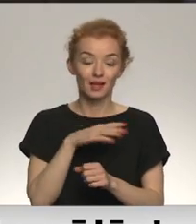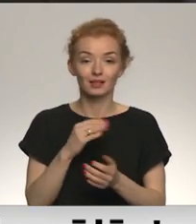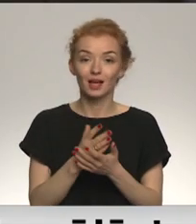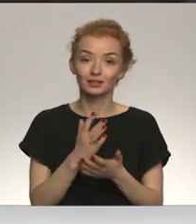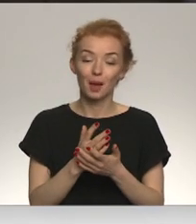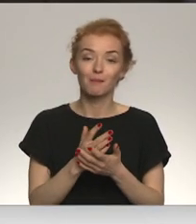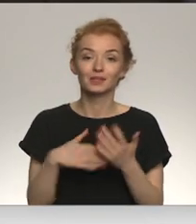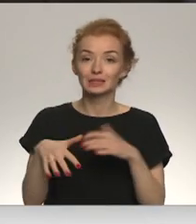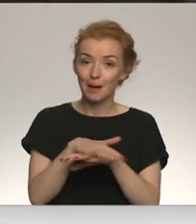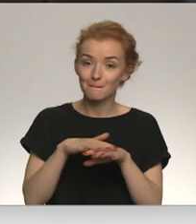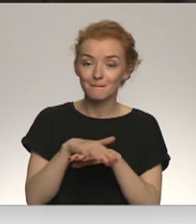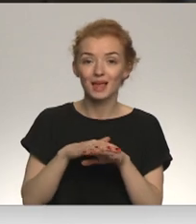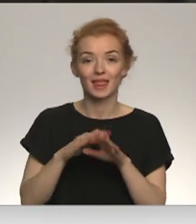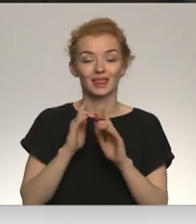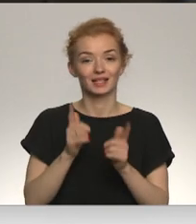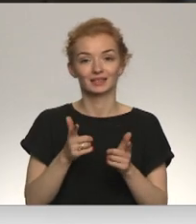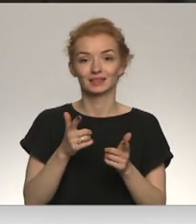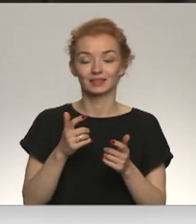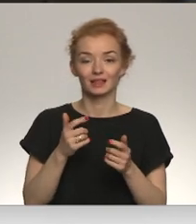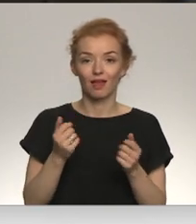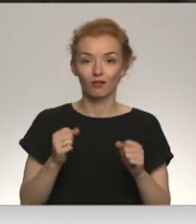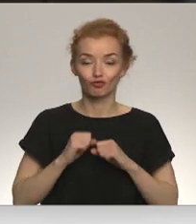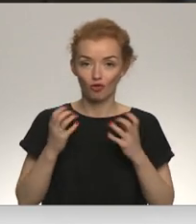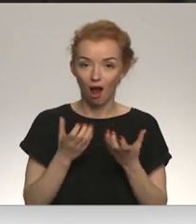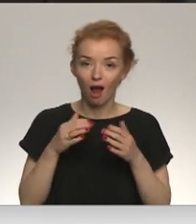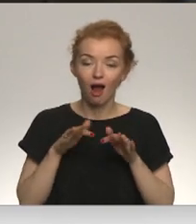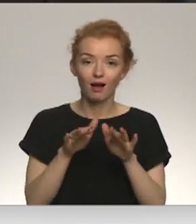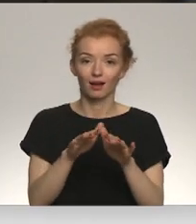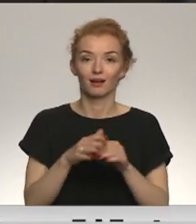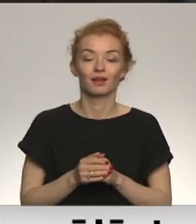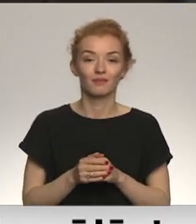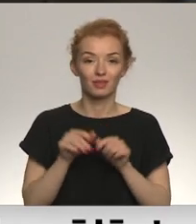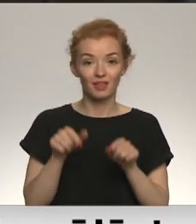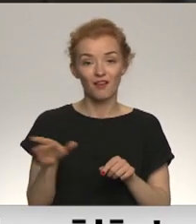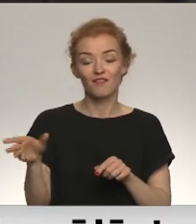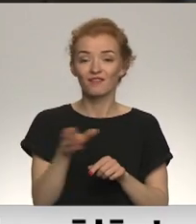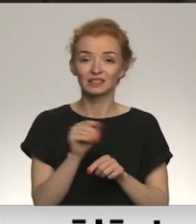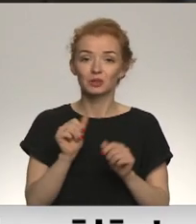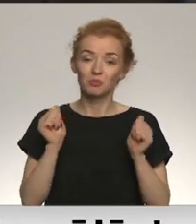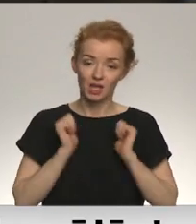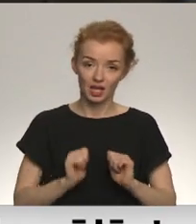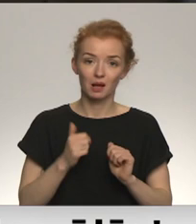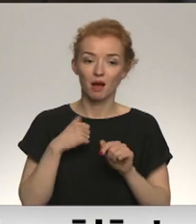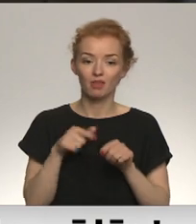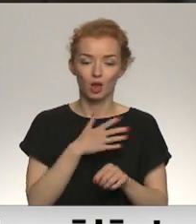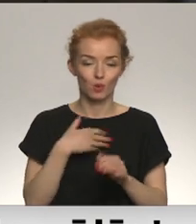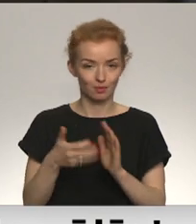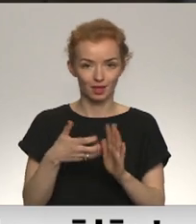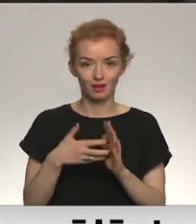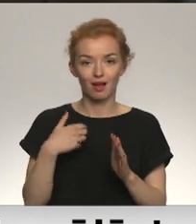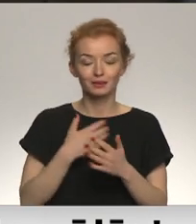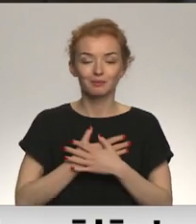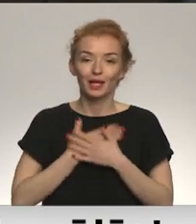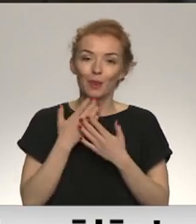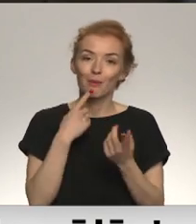Mēs esam sabiedriski un darbīgi, es tā domāju. Mēs esam ļoti sabiedriski. Te viss ir tā mierīgāk un tā man pietrūkst. Es mīlu